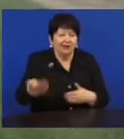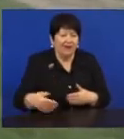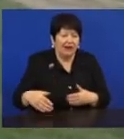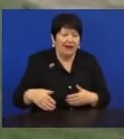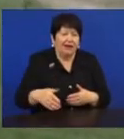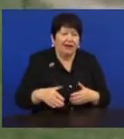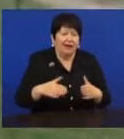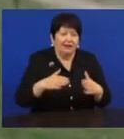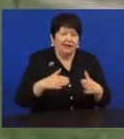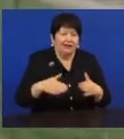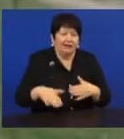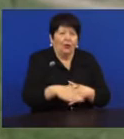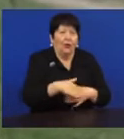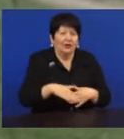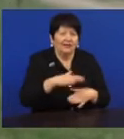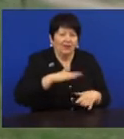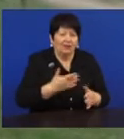ugrăzii noastre să vedem că